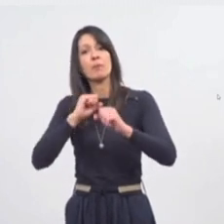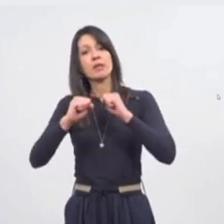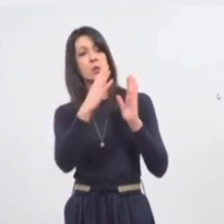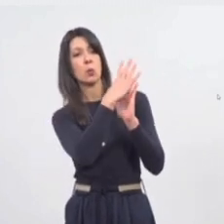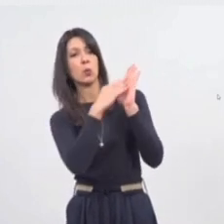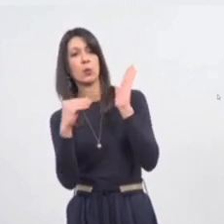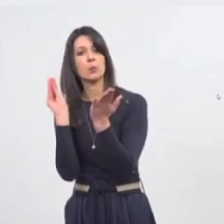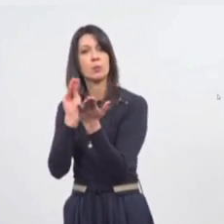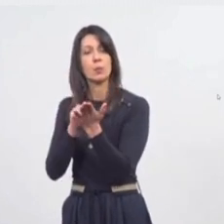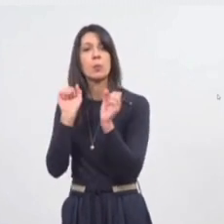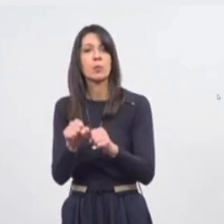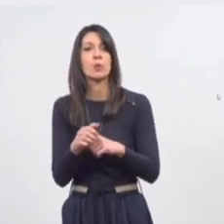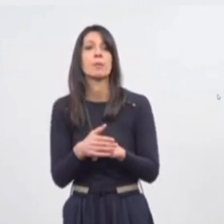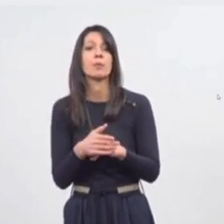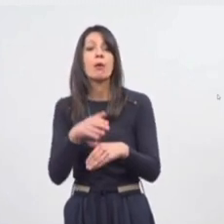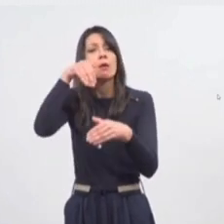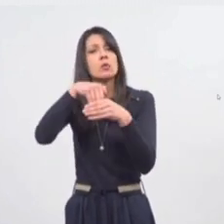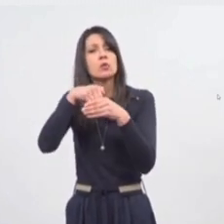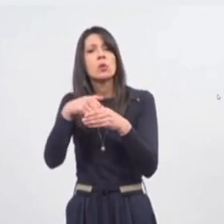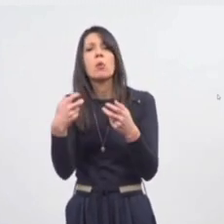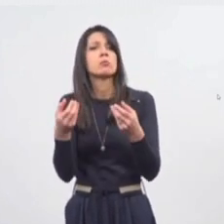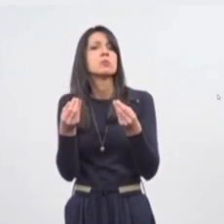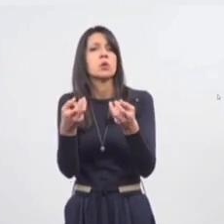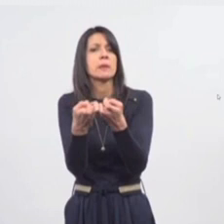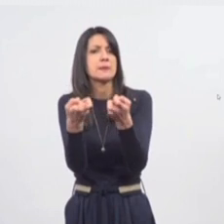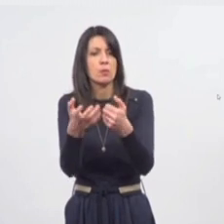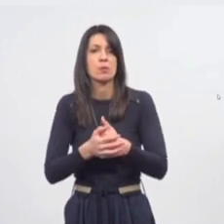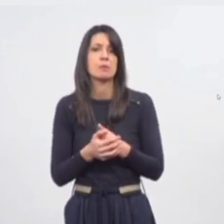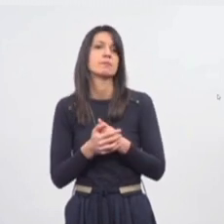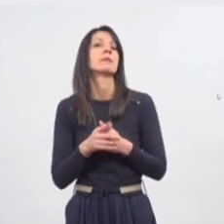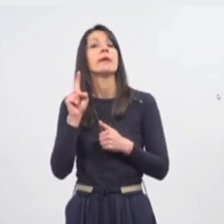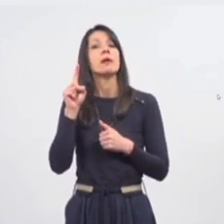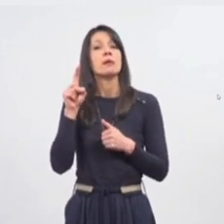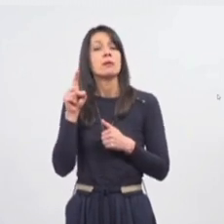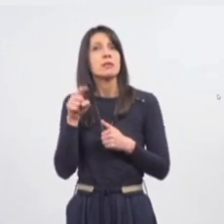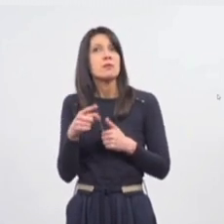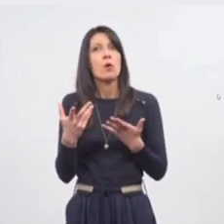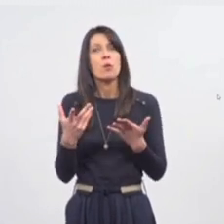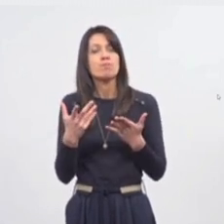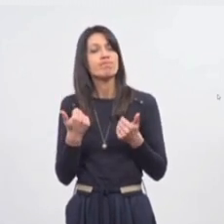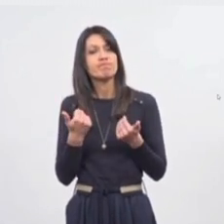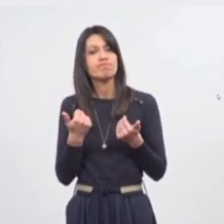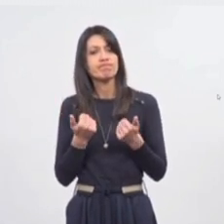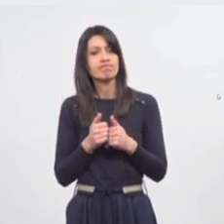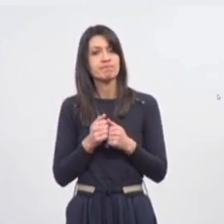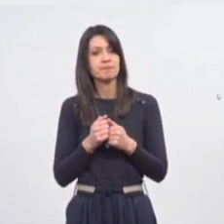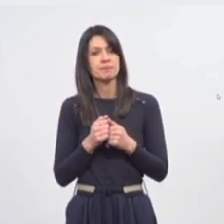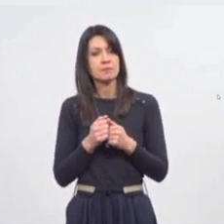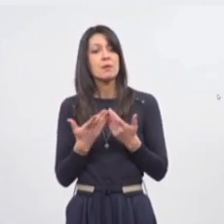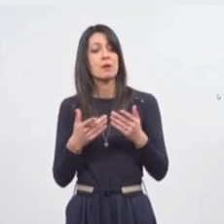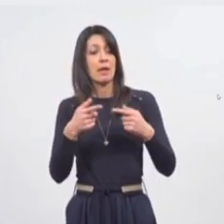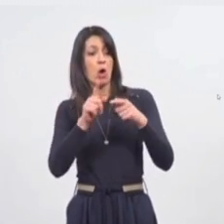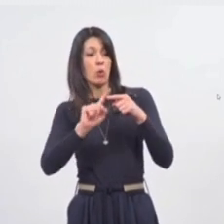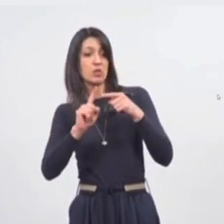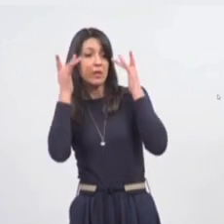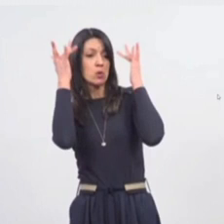les pistes de réflexion figure la nécessité de renforcer le suivi et la surveillance des biens culturels